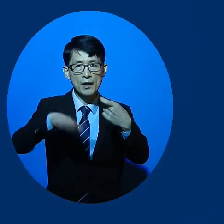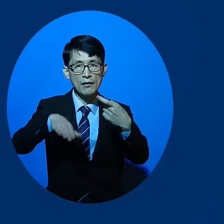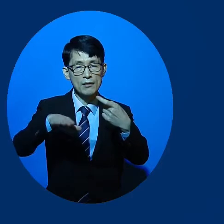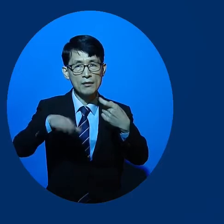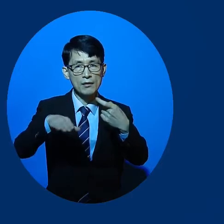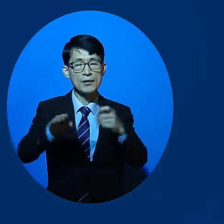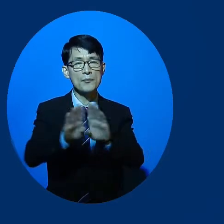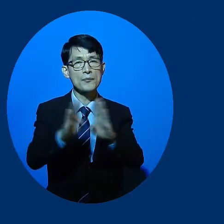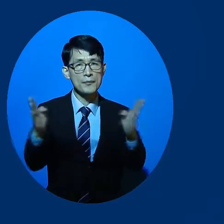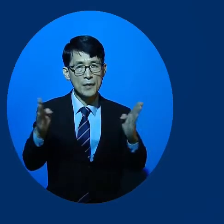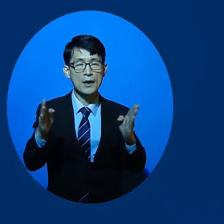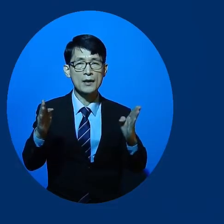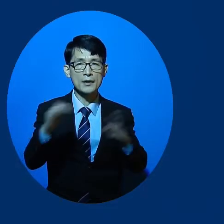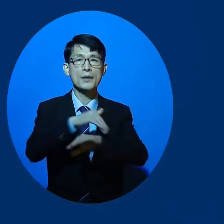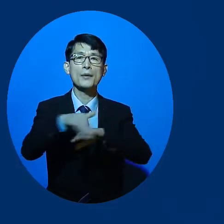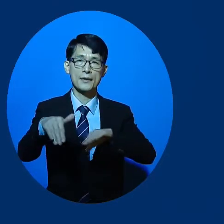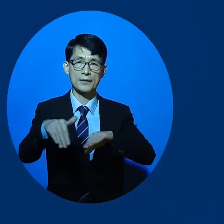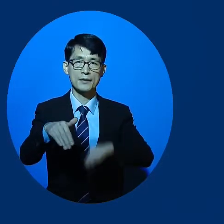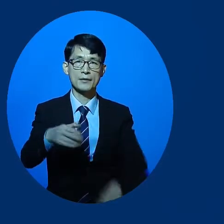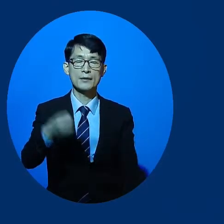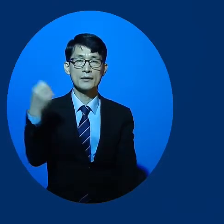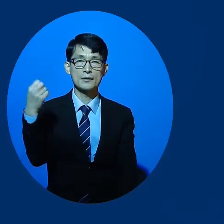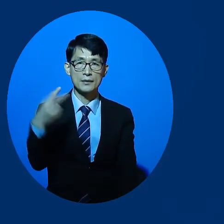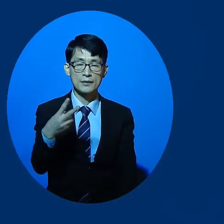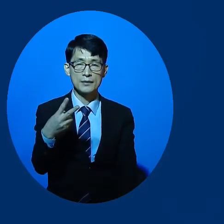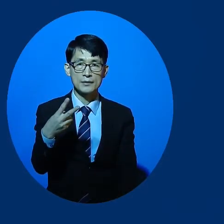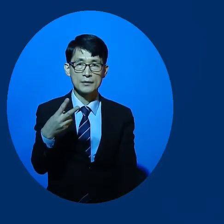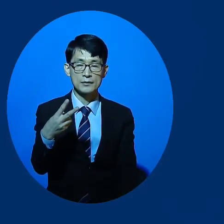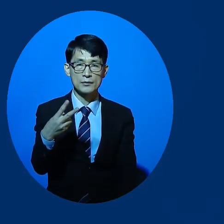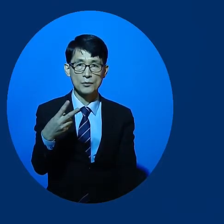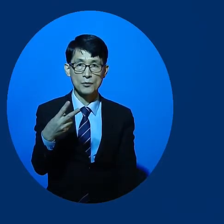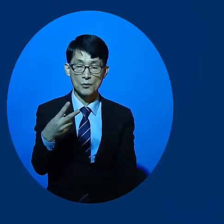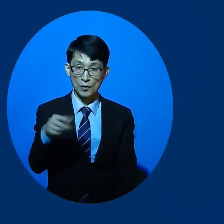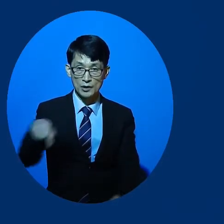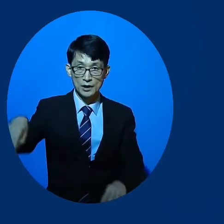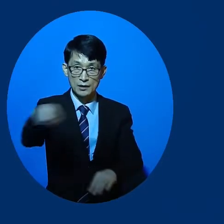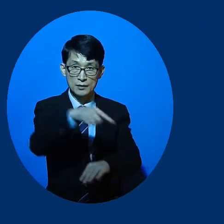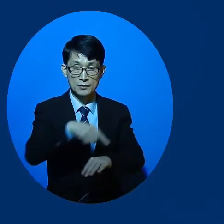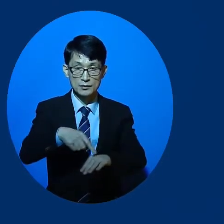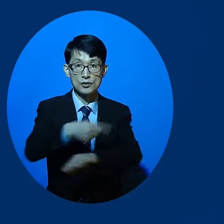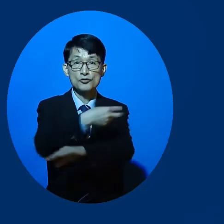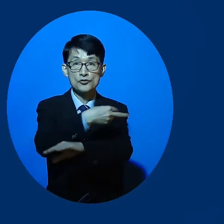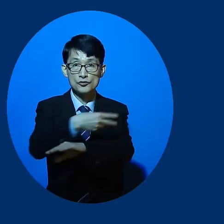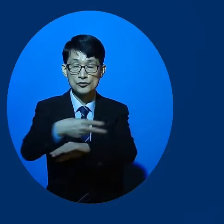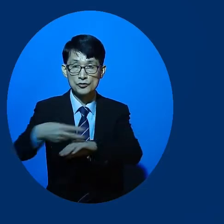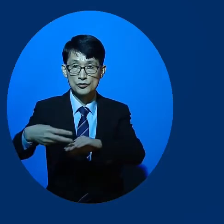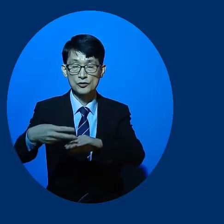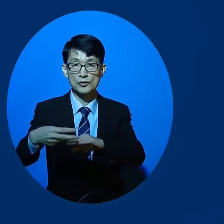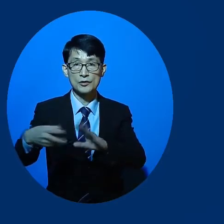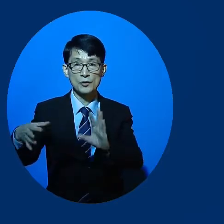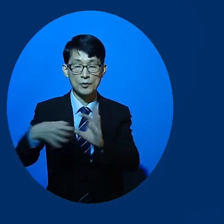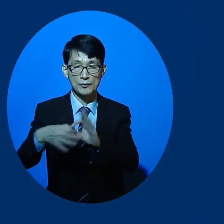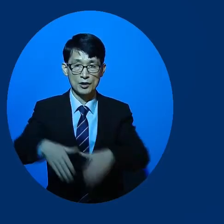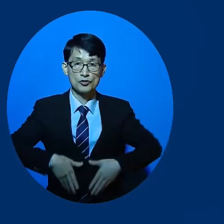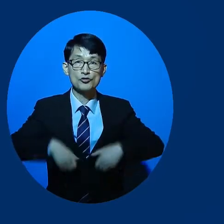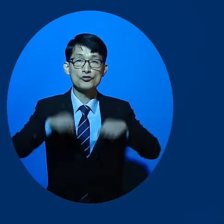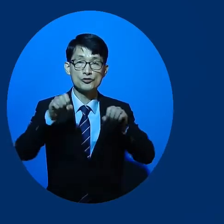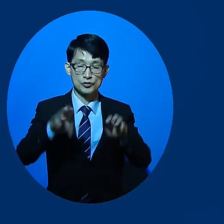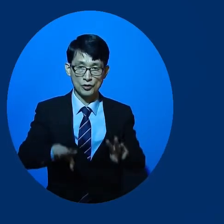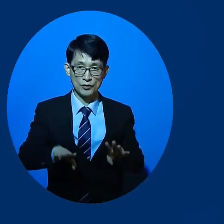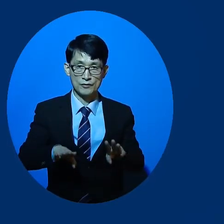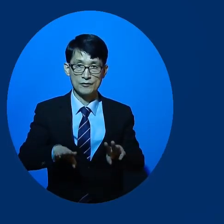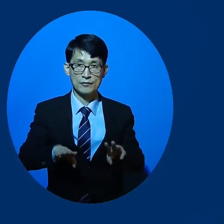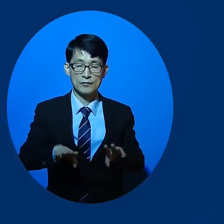합니다. 또한 설계에는 수영장이 포함이 된 춘천, 그다음에 아쉽게